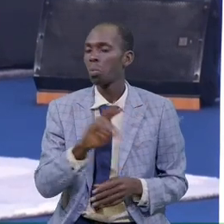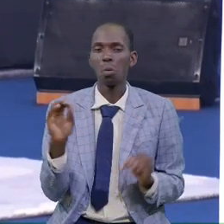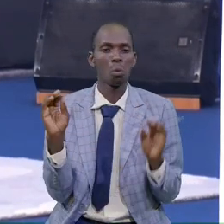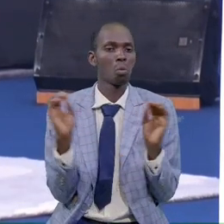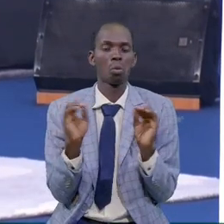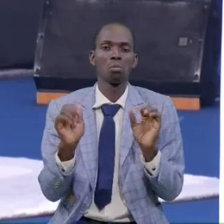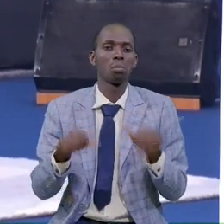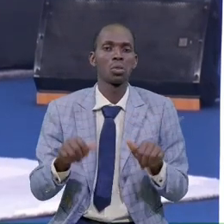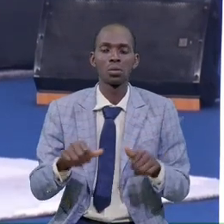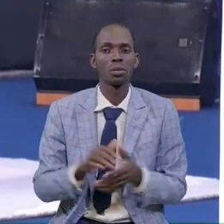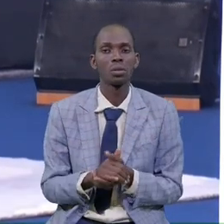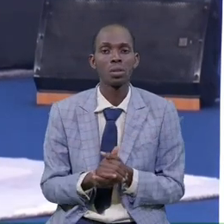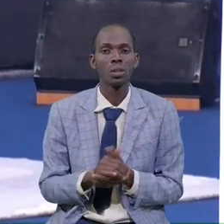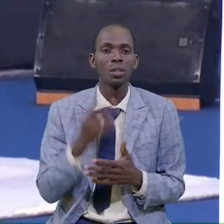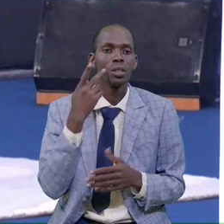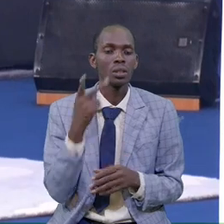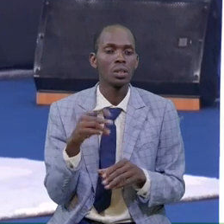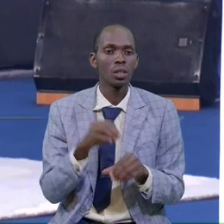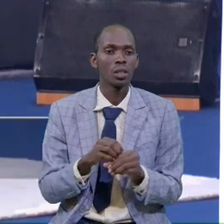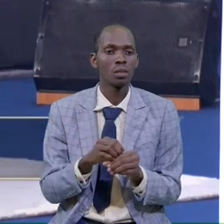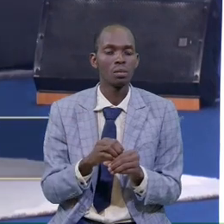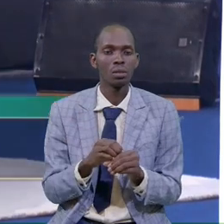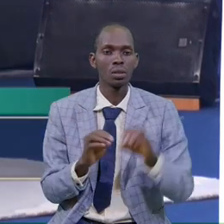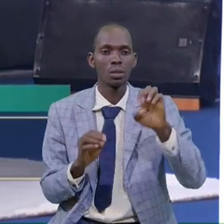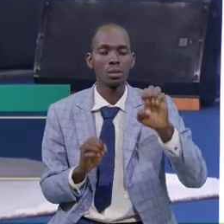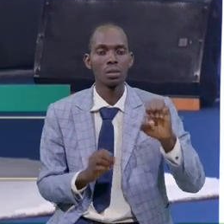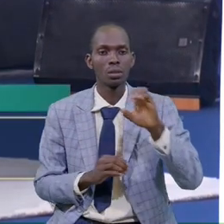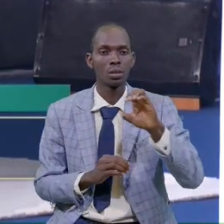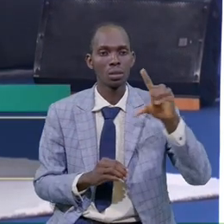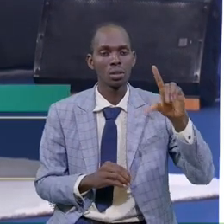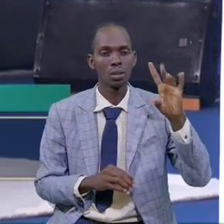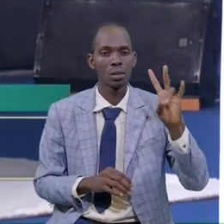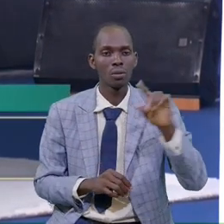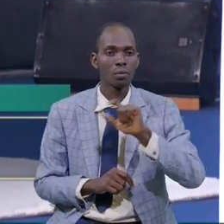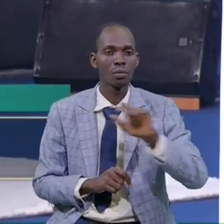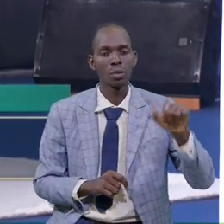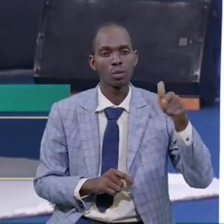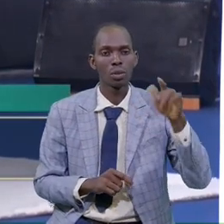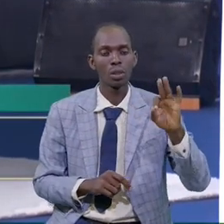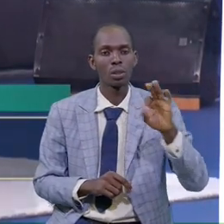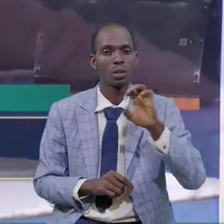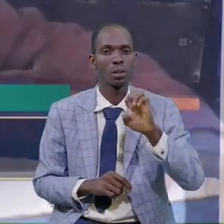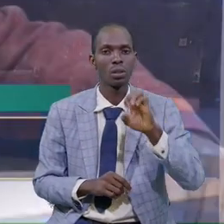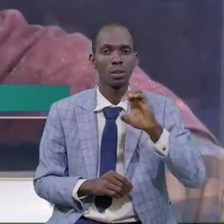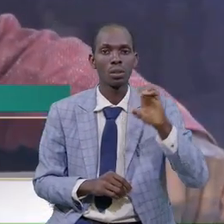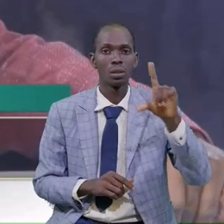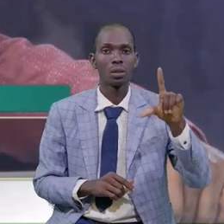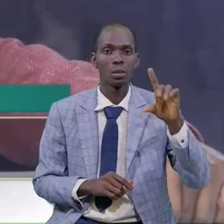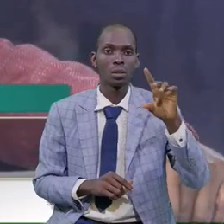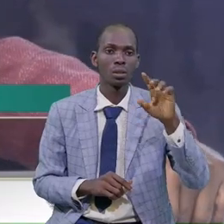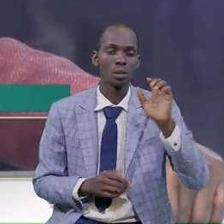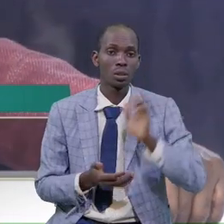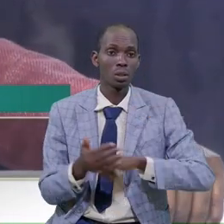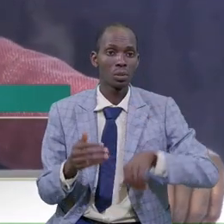Mais, voyez le chapitre 7, verset 29. Chapitre 7, 29, en